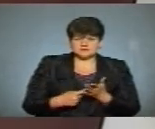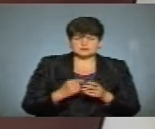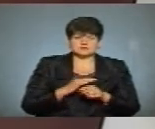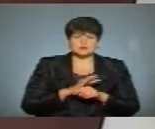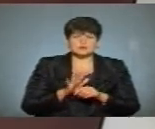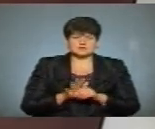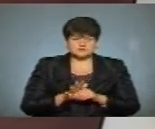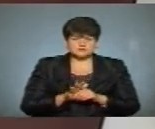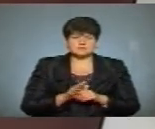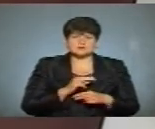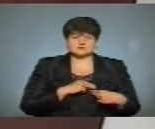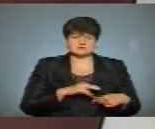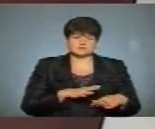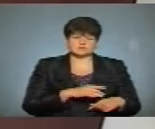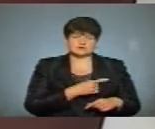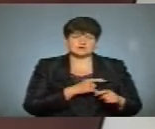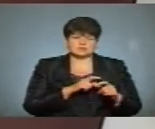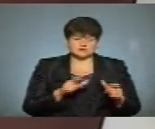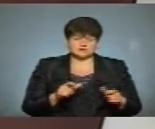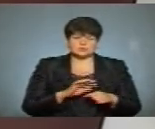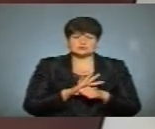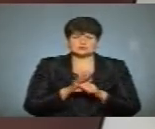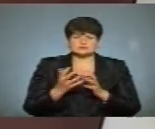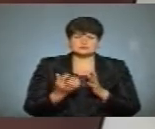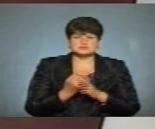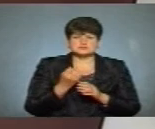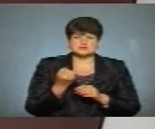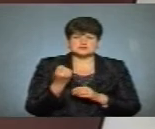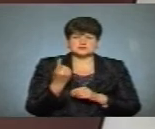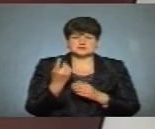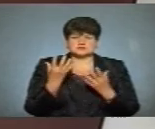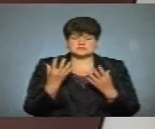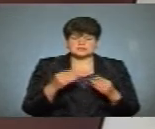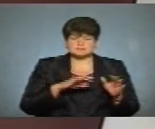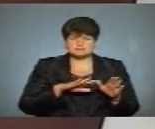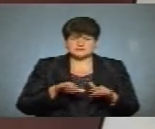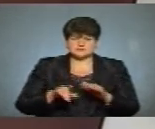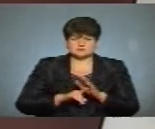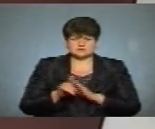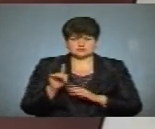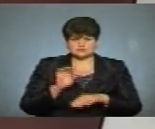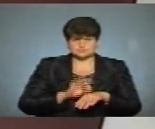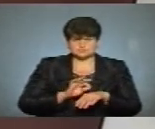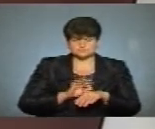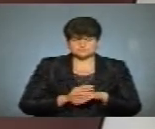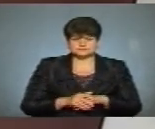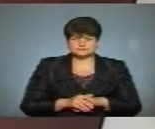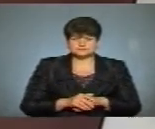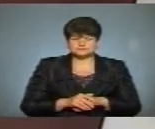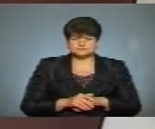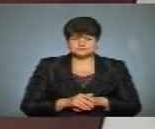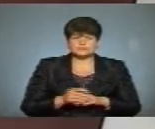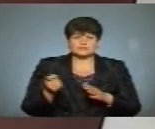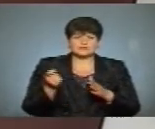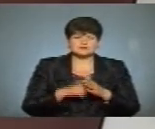коронавірус. Працівник був на лікарняному, COVID-19 виявили на 11-й день після початку захворювання, каже Ольга Ярмоленко.